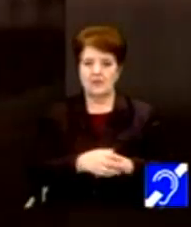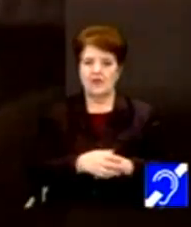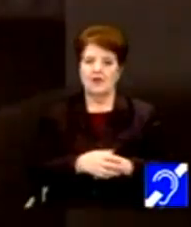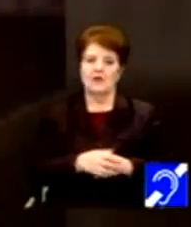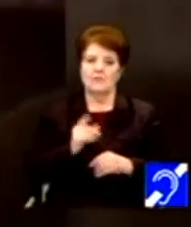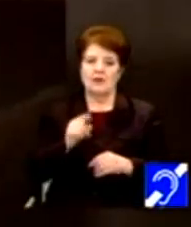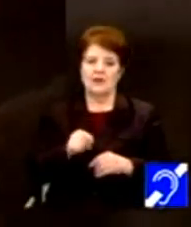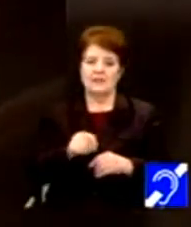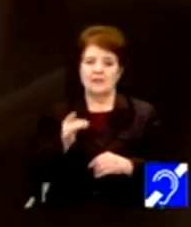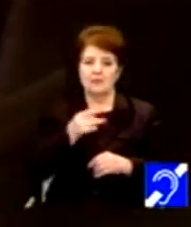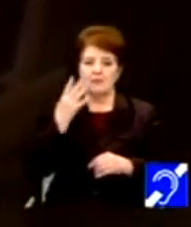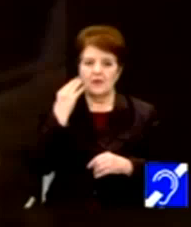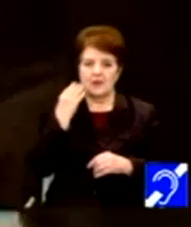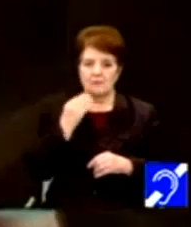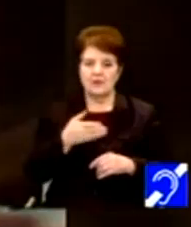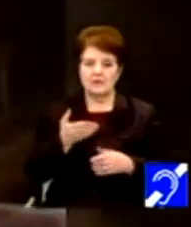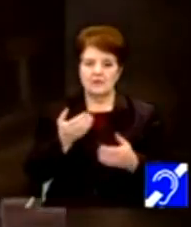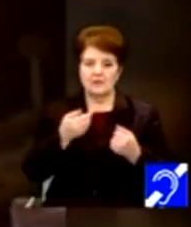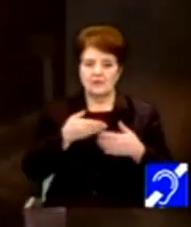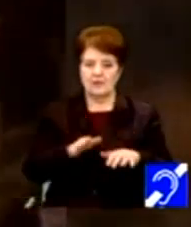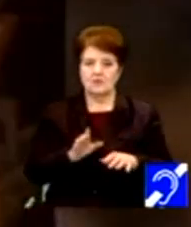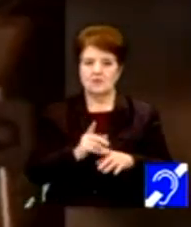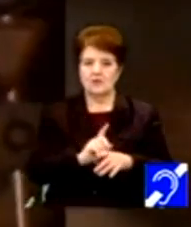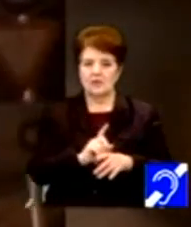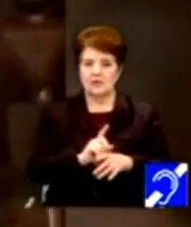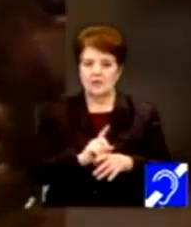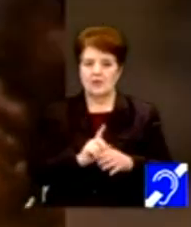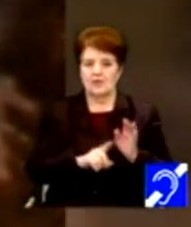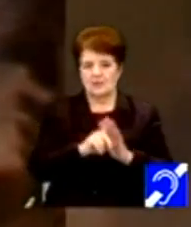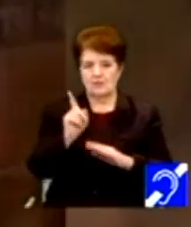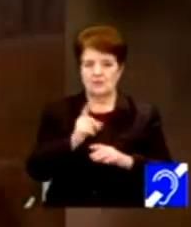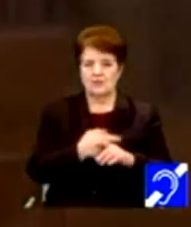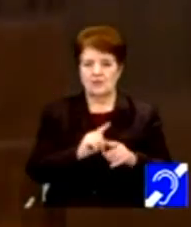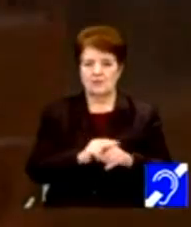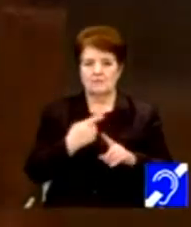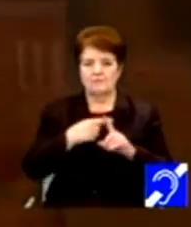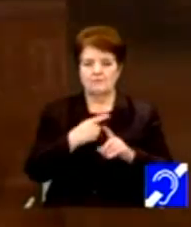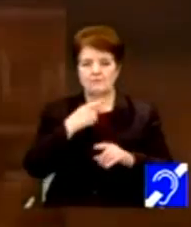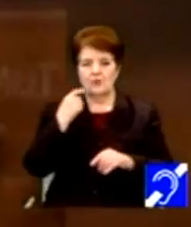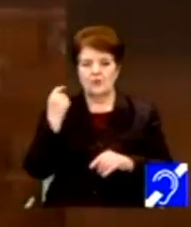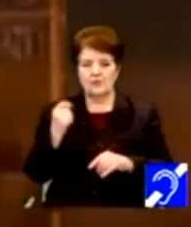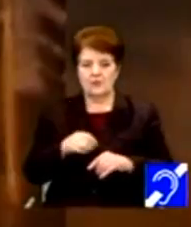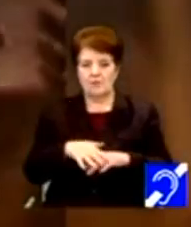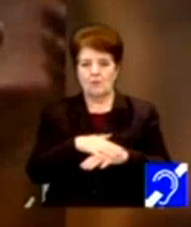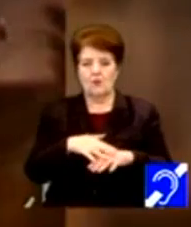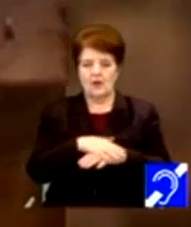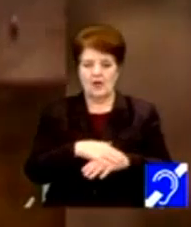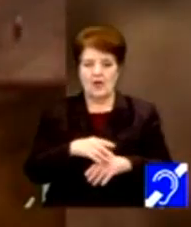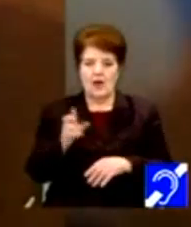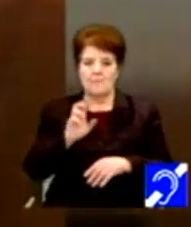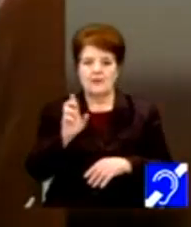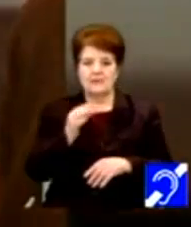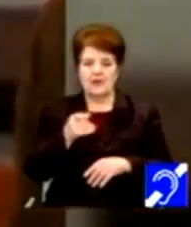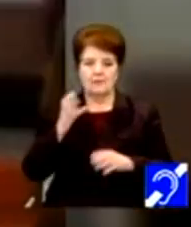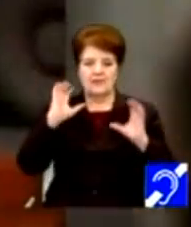că Republica Moldova lua naștere mișcare națională și se formase o puternică formațiune politică, Front Popular. Basarabenii au aflat de